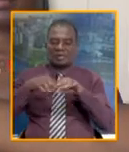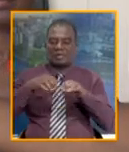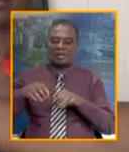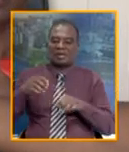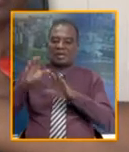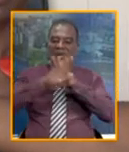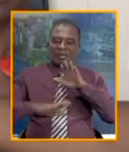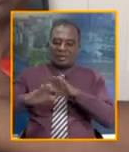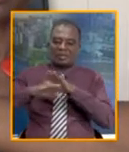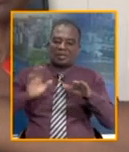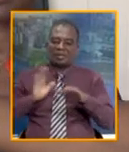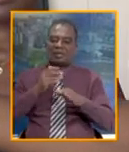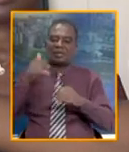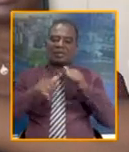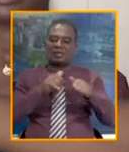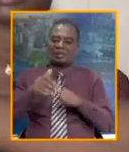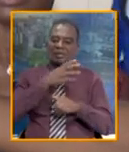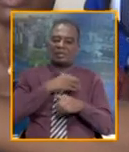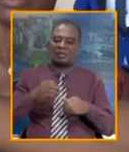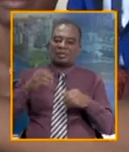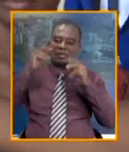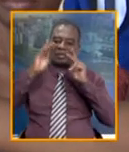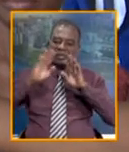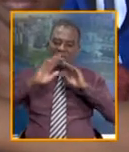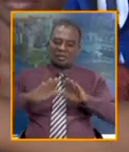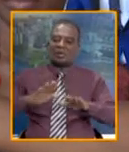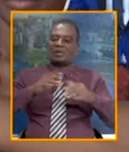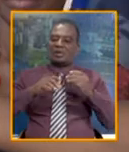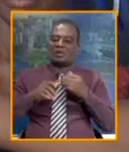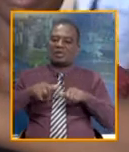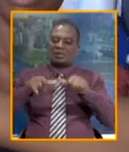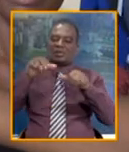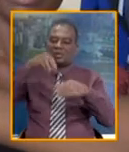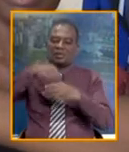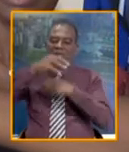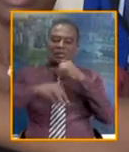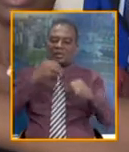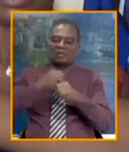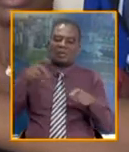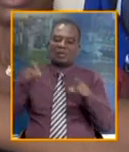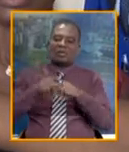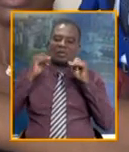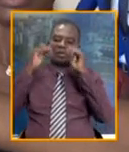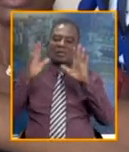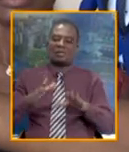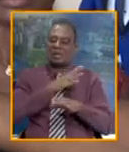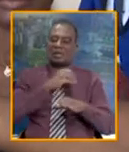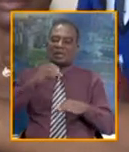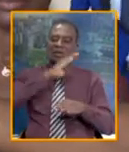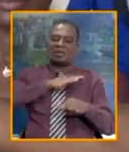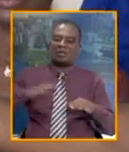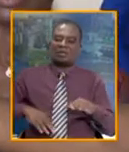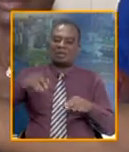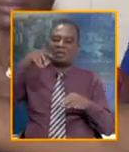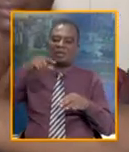a basé nos actions sur l'établissement d'une paix durable dans le monde. Donc en tant qu'Ivoirien et en tant que membre d'une organisation